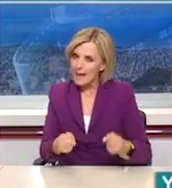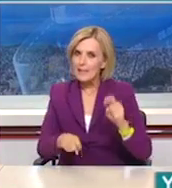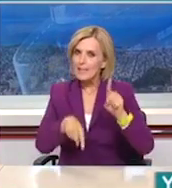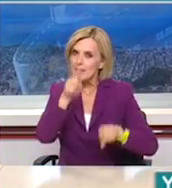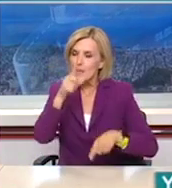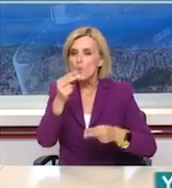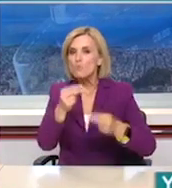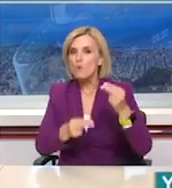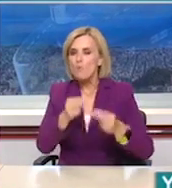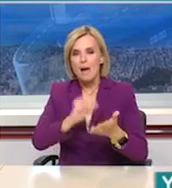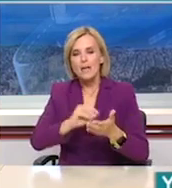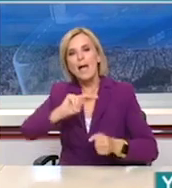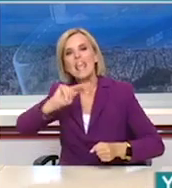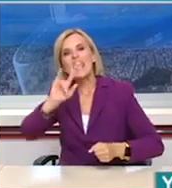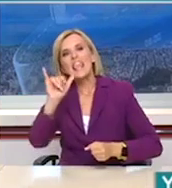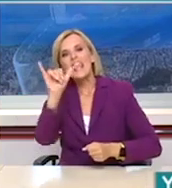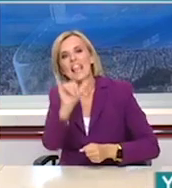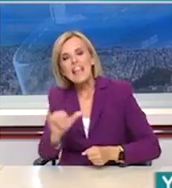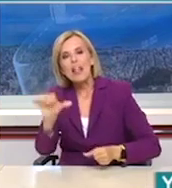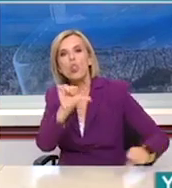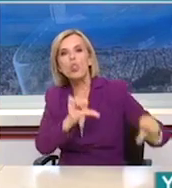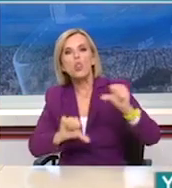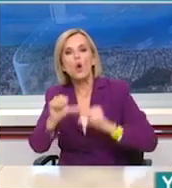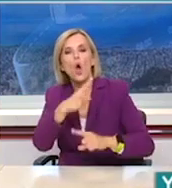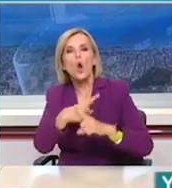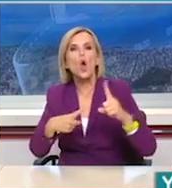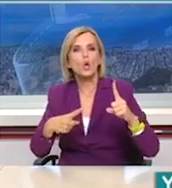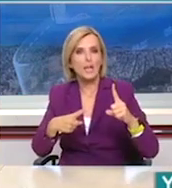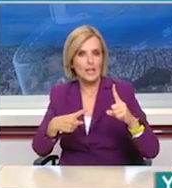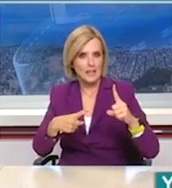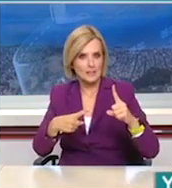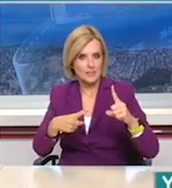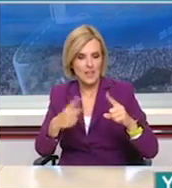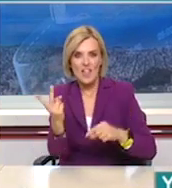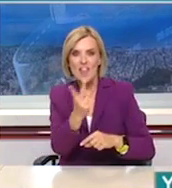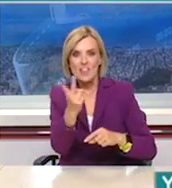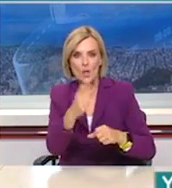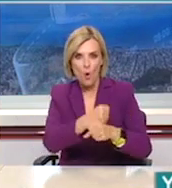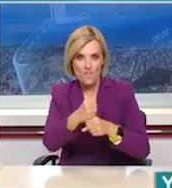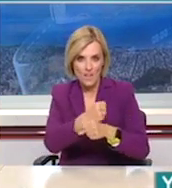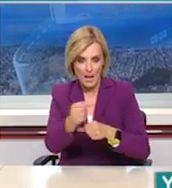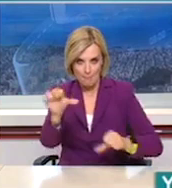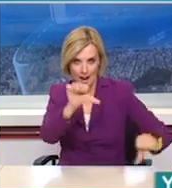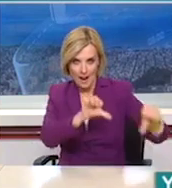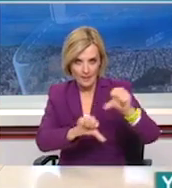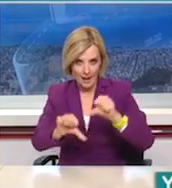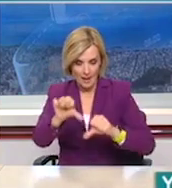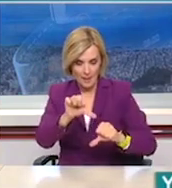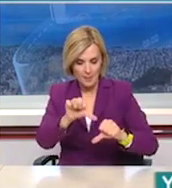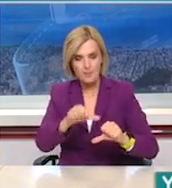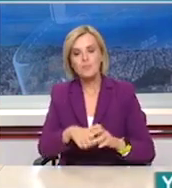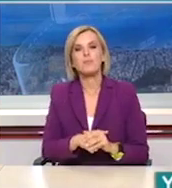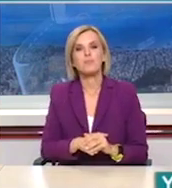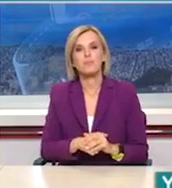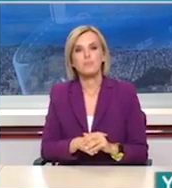υδροξυχλωροκίνης, τα δύο ξαδερφάκια, τα οποία το ένα έχει μέσο χρόνο ημίσια ζωής, αρκετό καιρό, το άλλο πολύ λιγότερο,